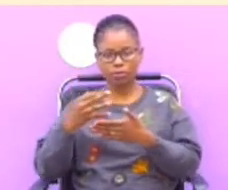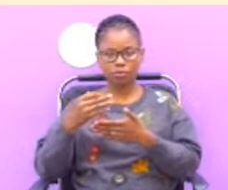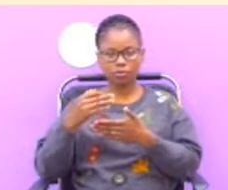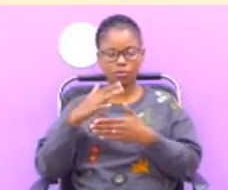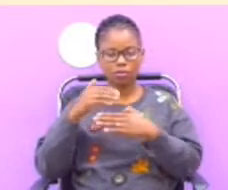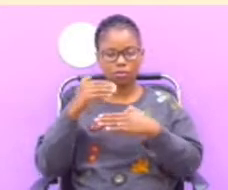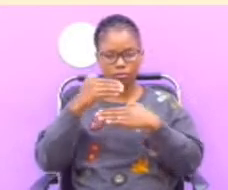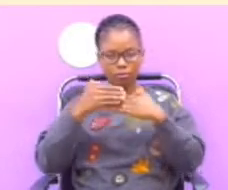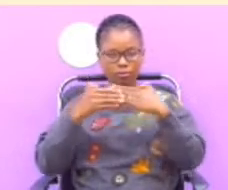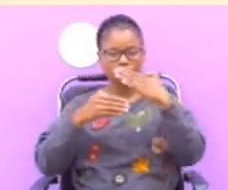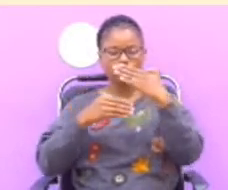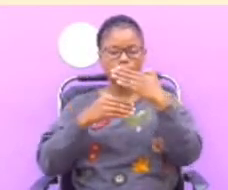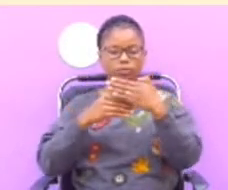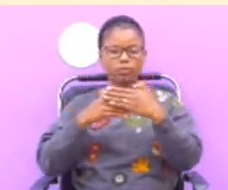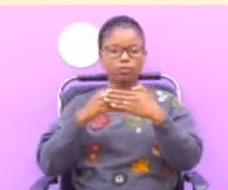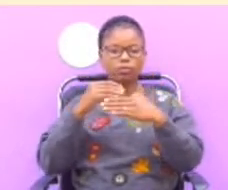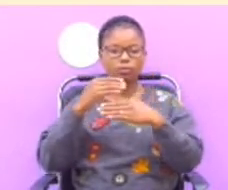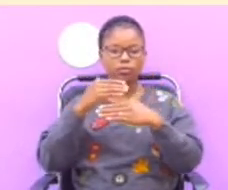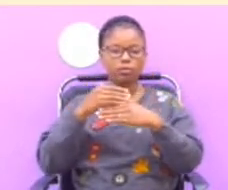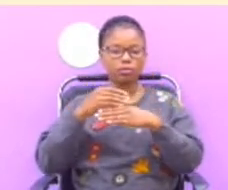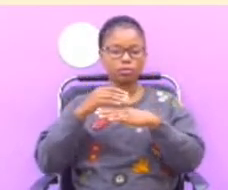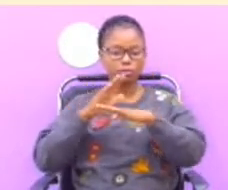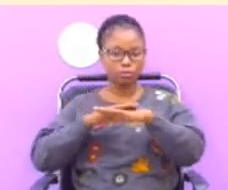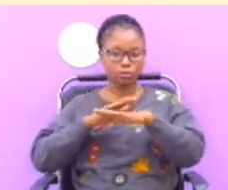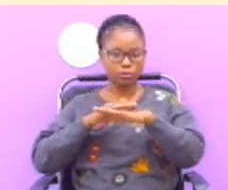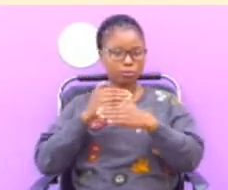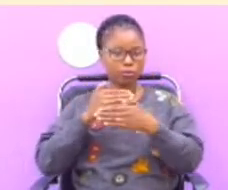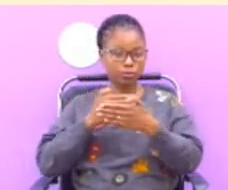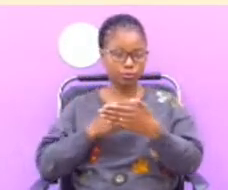ndĩgĩake o ta ũrĩa gĩatariĩ tene